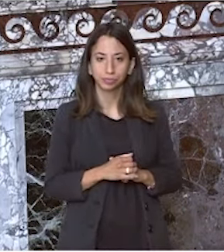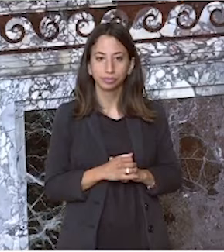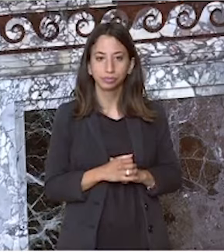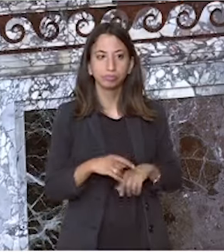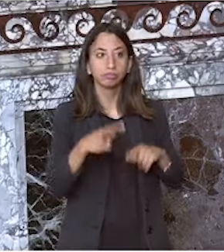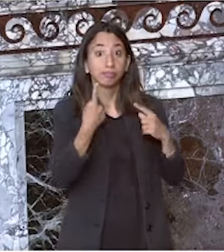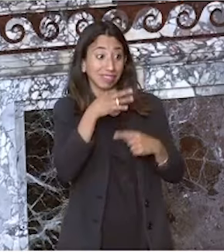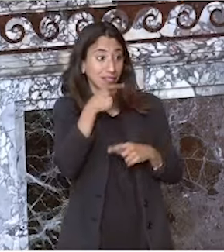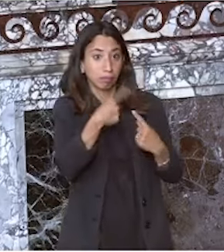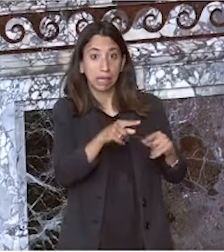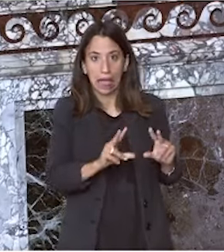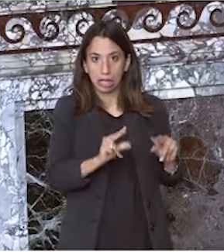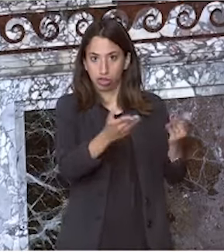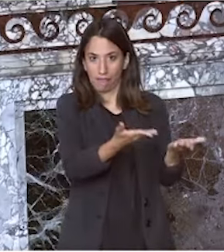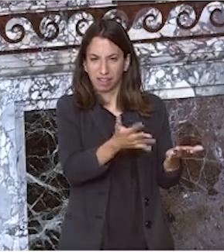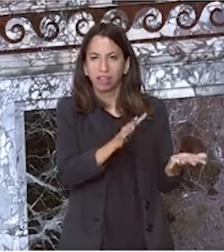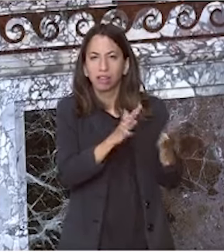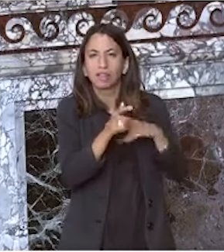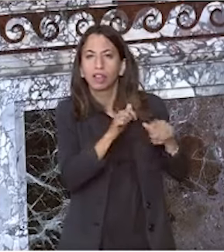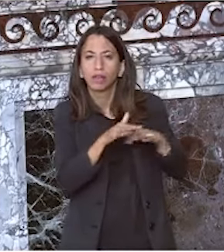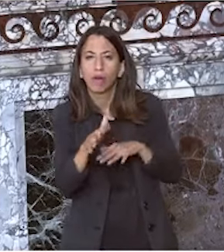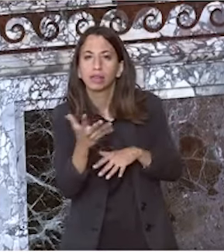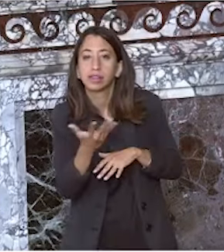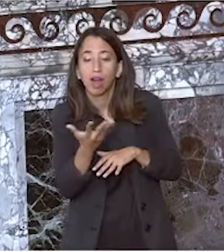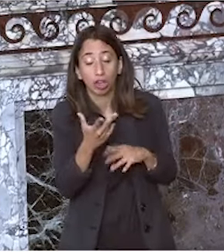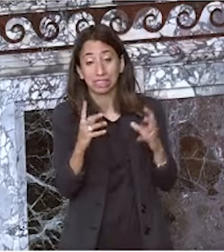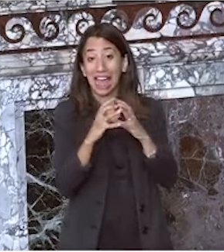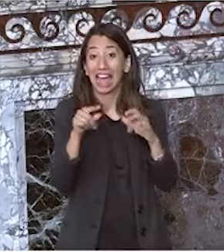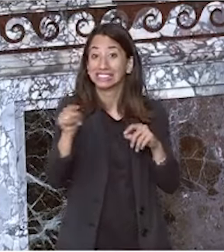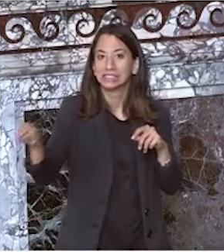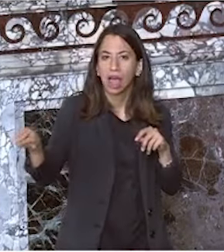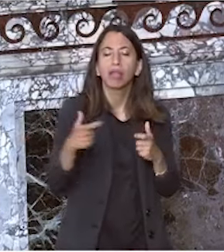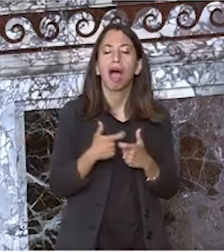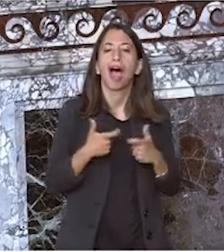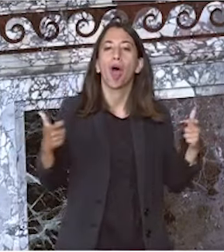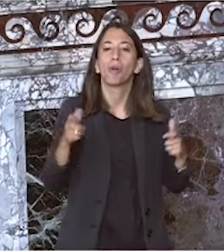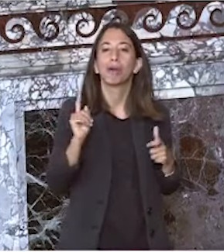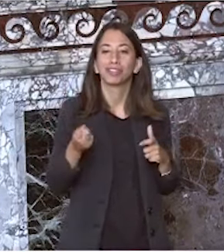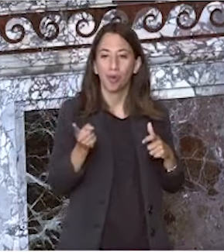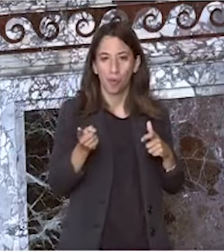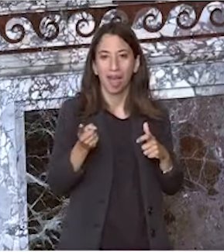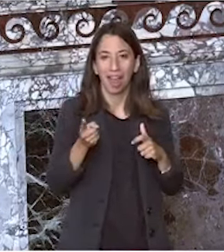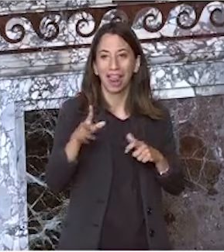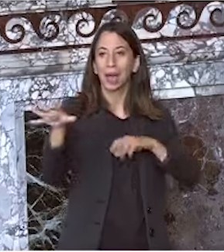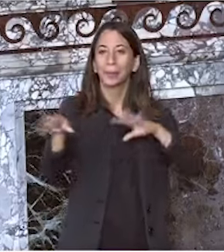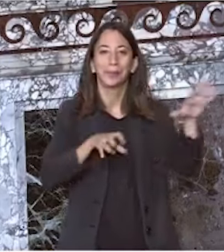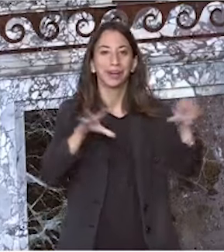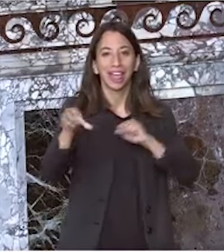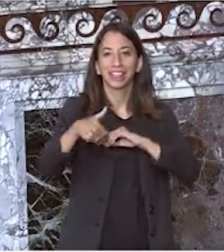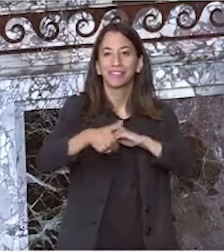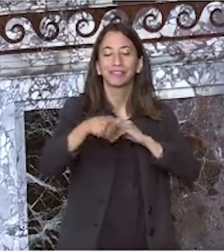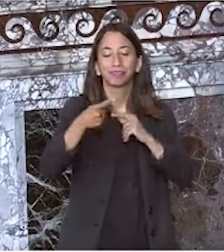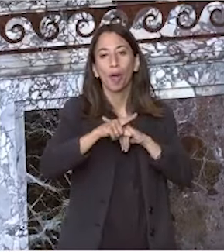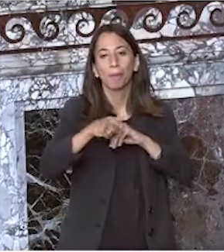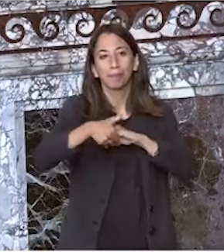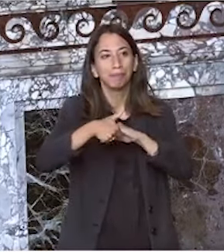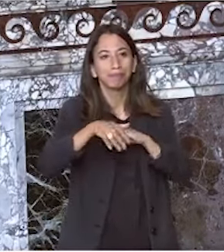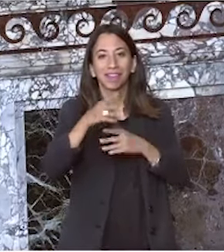Queste innovazioni potrebbero consentire, in prospettiva, alle imprese di ampliare l'accesso diretto alle fonti esterne di